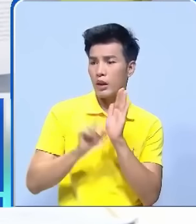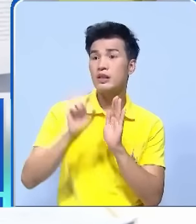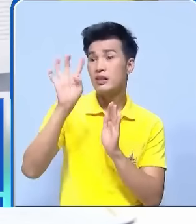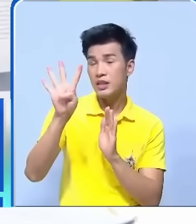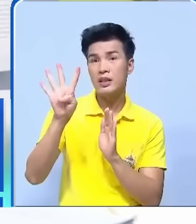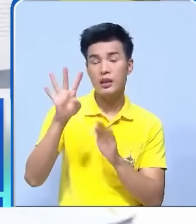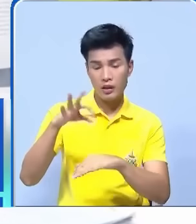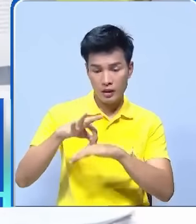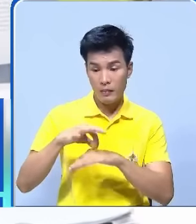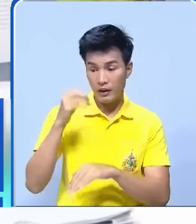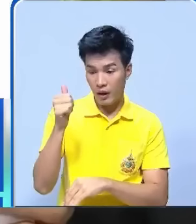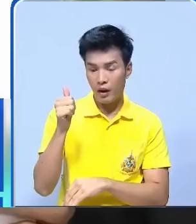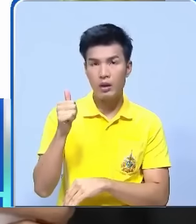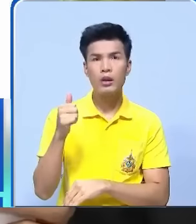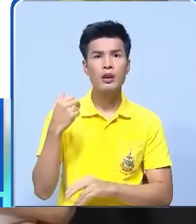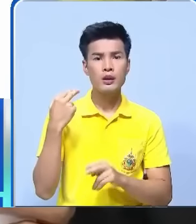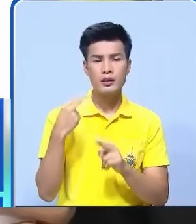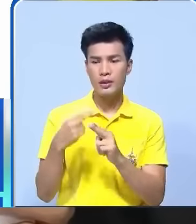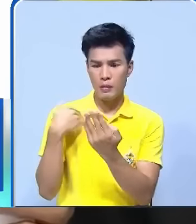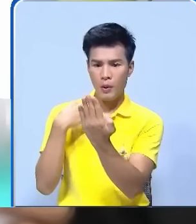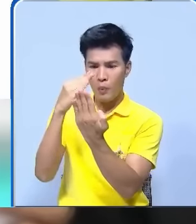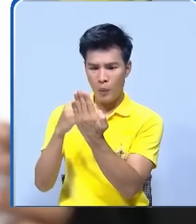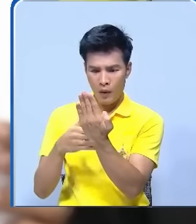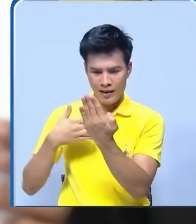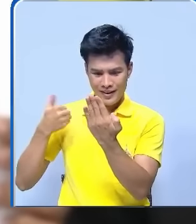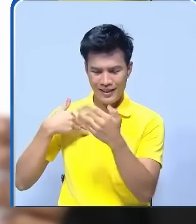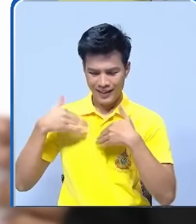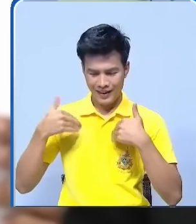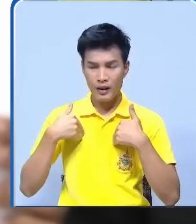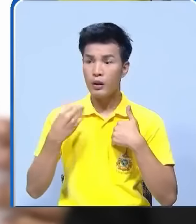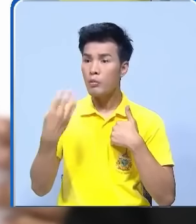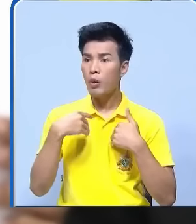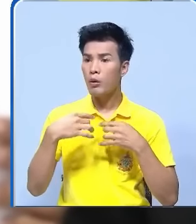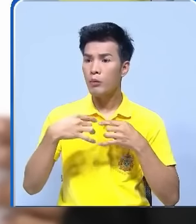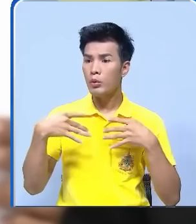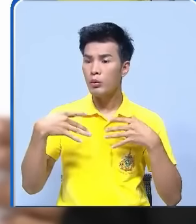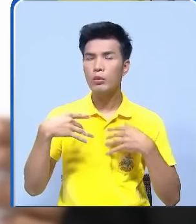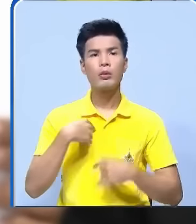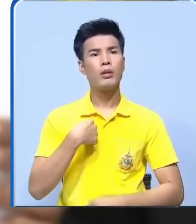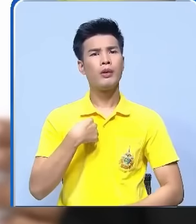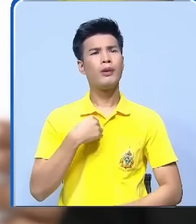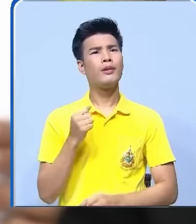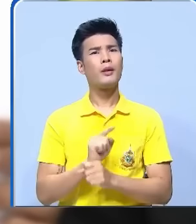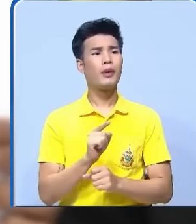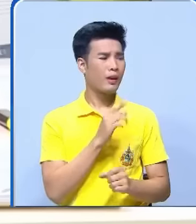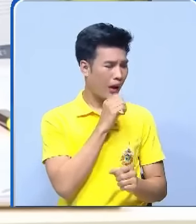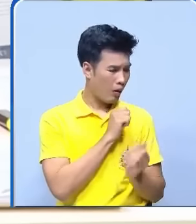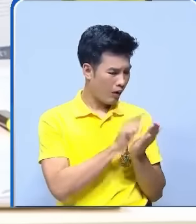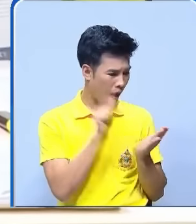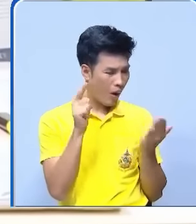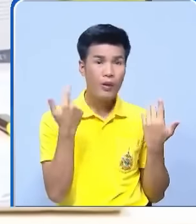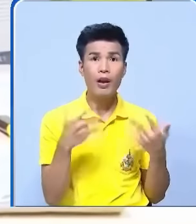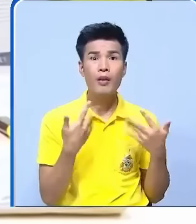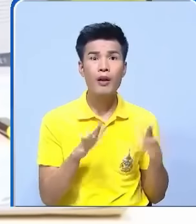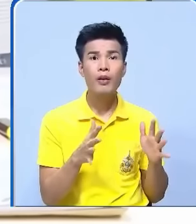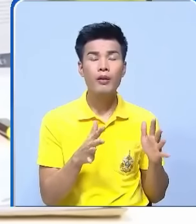ที่ต้องการมีชื่อแล้วมันดีใจไปแล้วอยู่ดีๆมาบอกกันว่าโอ้แบบนี้มันไม่ได้แล้วของเดิมที่ทำงานเก่าก็ลาออกไปคล้ายๆกับกรณีครูเบ